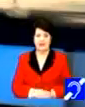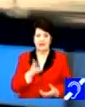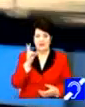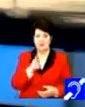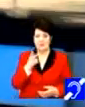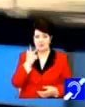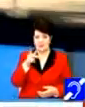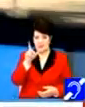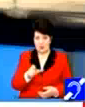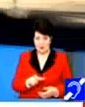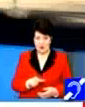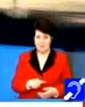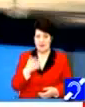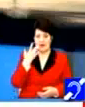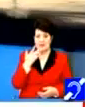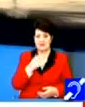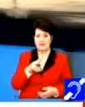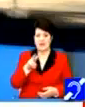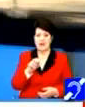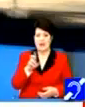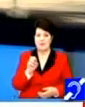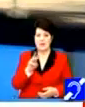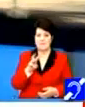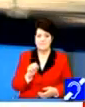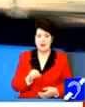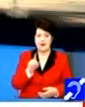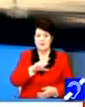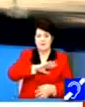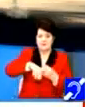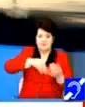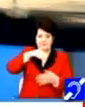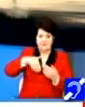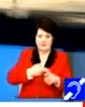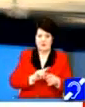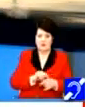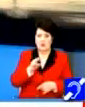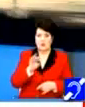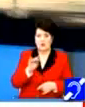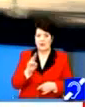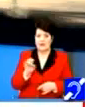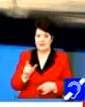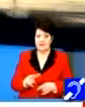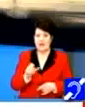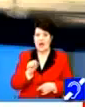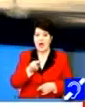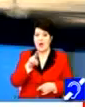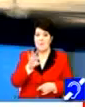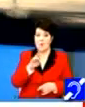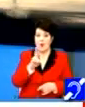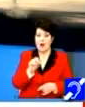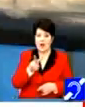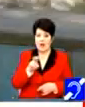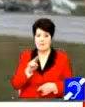Și 3 de oameni au murit în statul american Alabama în urma unei serii de furtuni violente, inclusiv o tornadă de proporții apocaliptice. O